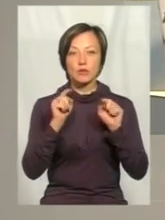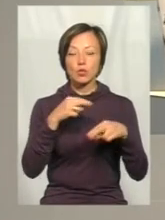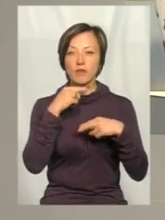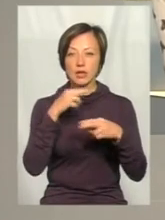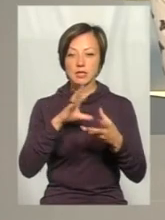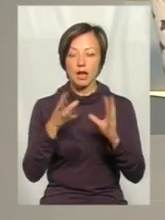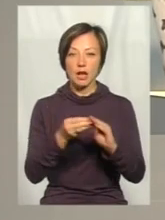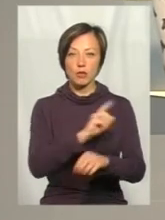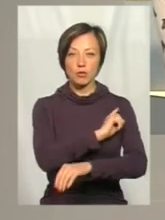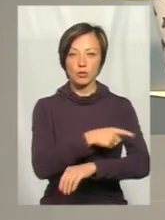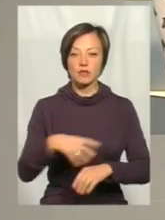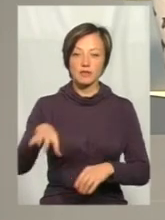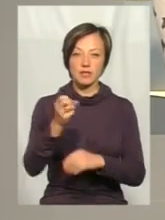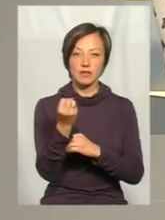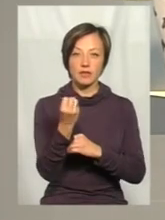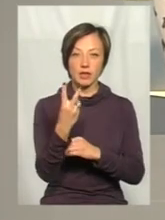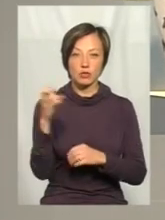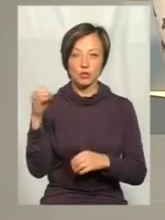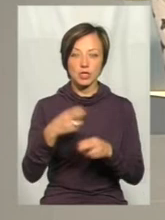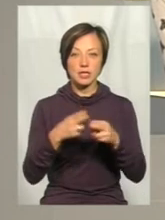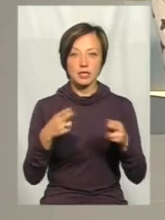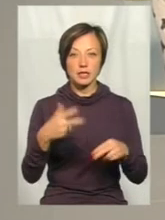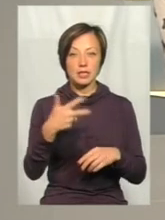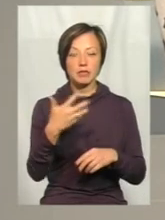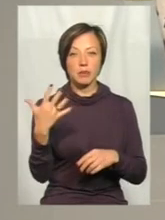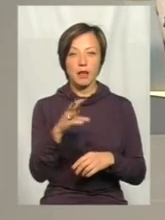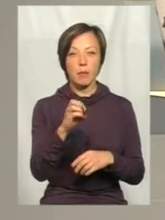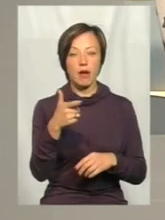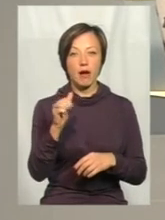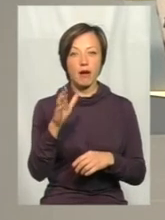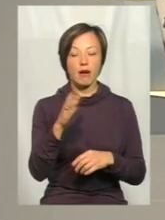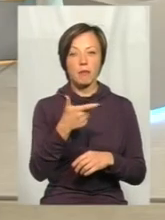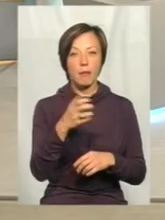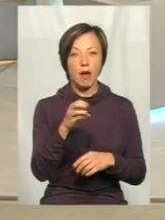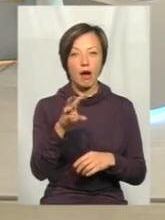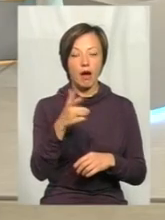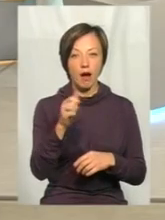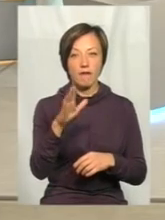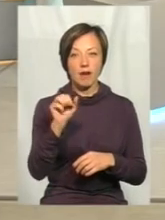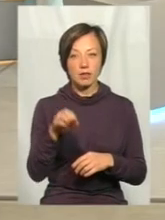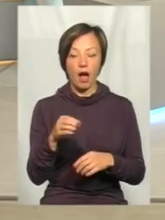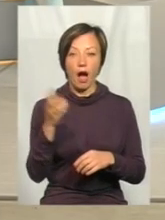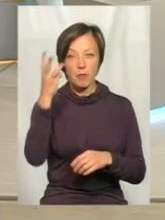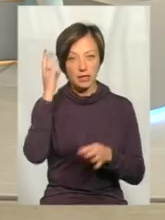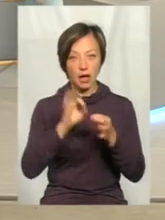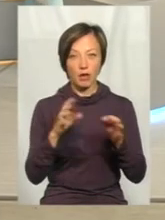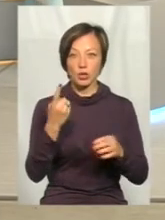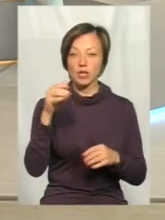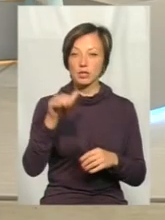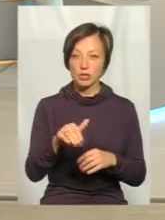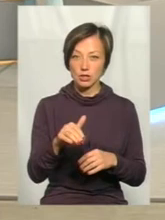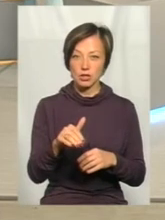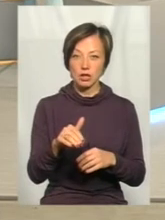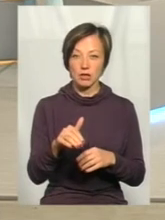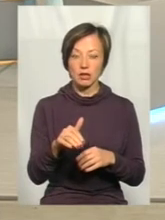що загальна потужність усіх 12 сонячних станцій в області 35 мегаватт, а Хмельницька атомна, один її енергоблок, це 1000